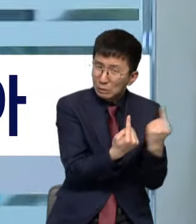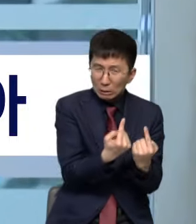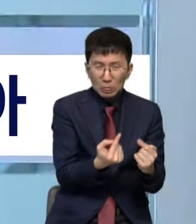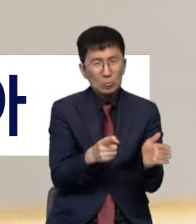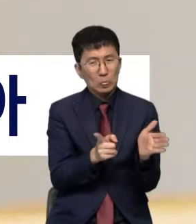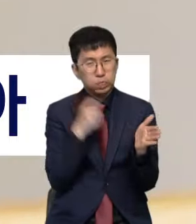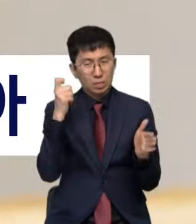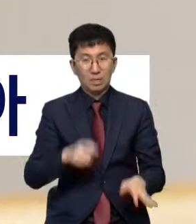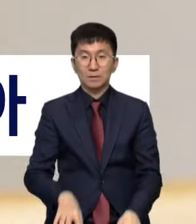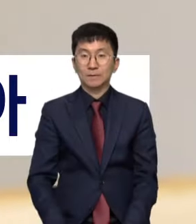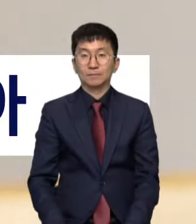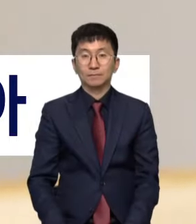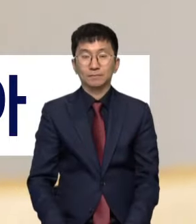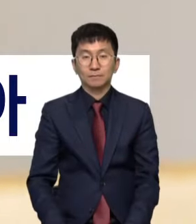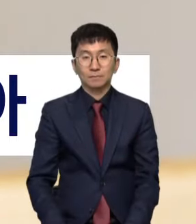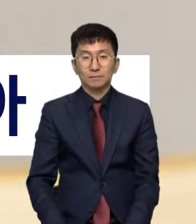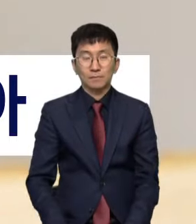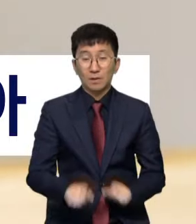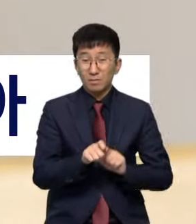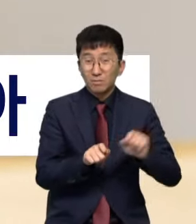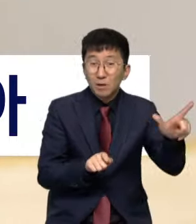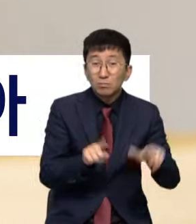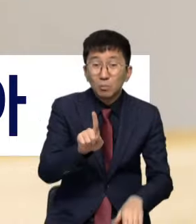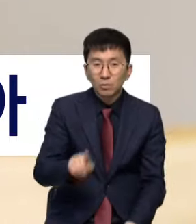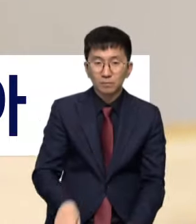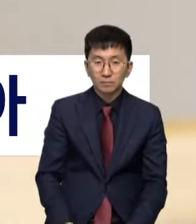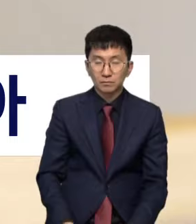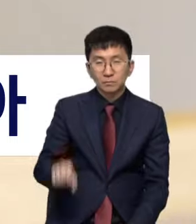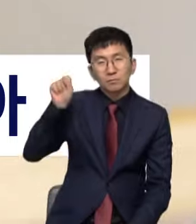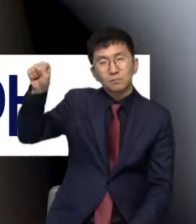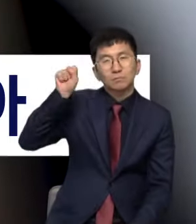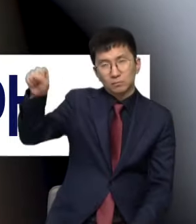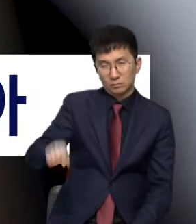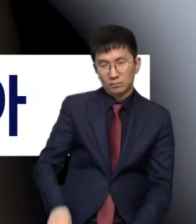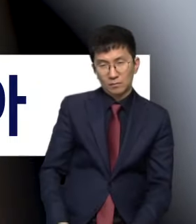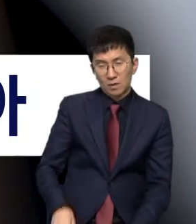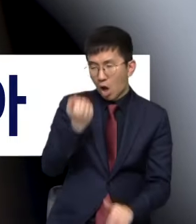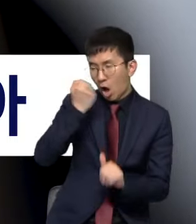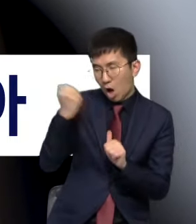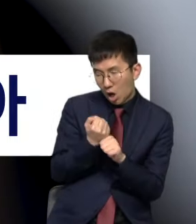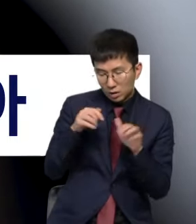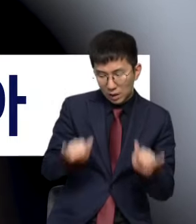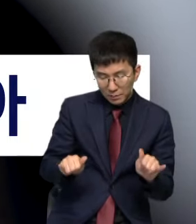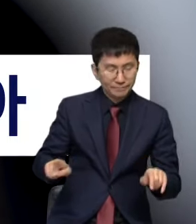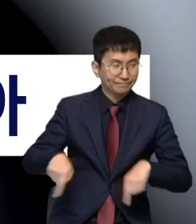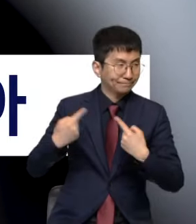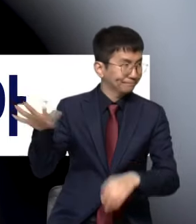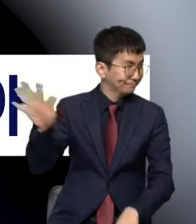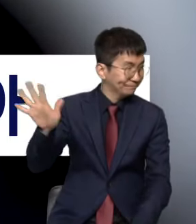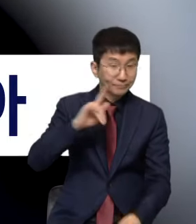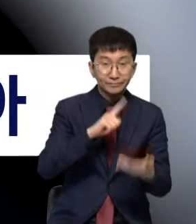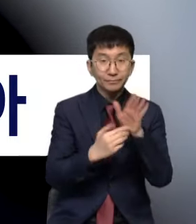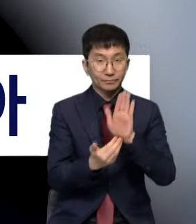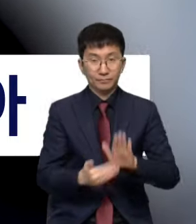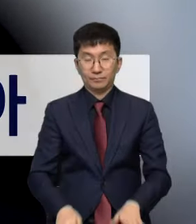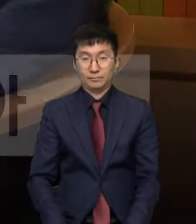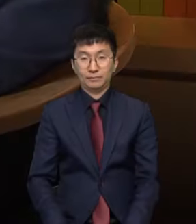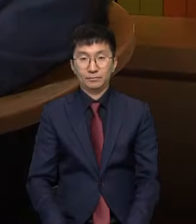않았습니다. 대다수 전공의는 단체 행동 참여자로 낙인 찍힐 수 있다며 참석에 부정적이었던 걸로